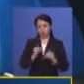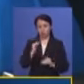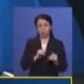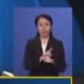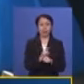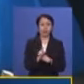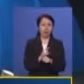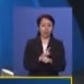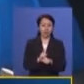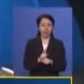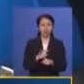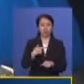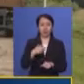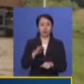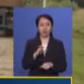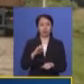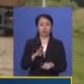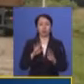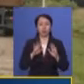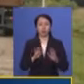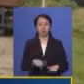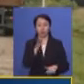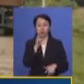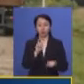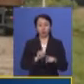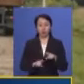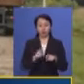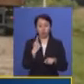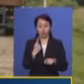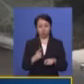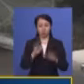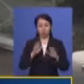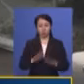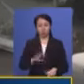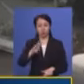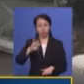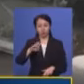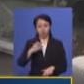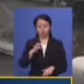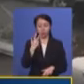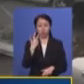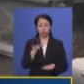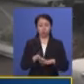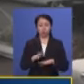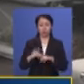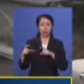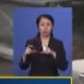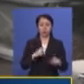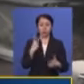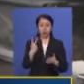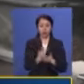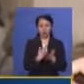измерения дымности отработавших газов. Только в ходе одного рейда на контрольном посту Южный у трех большегрузов выявили